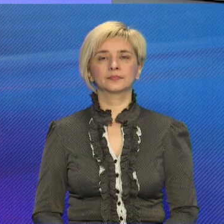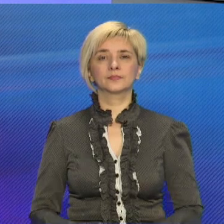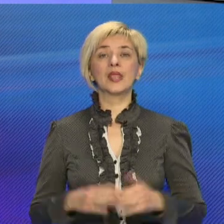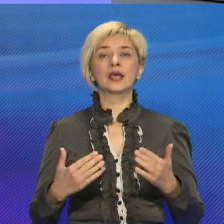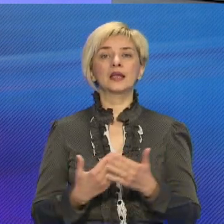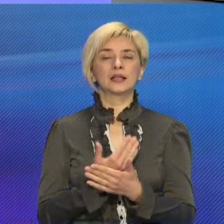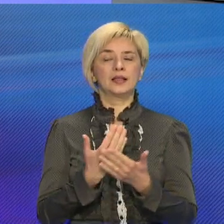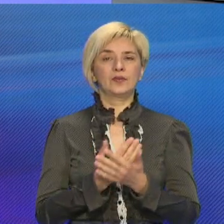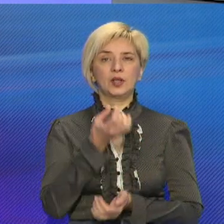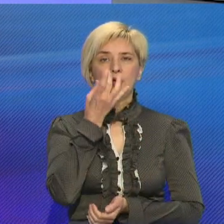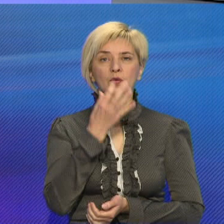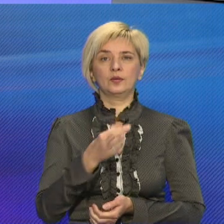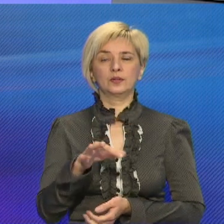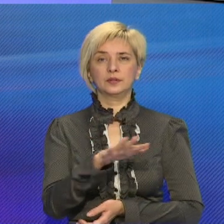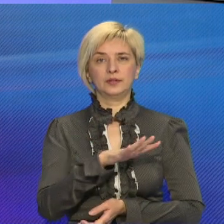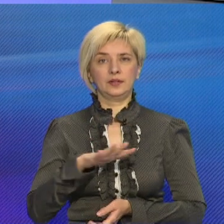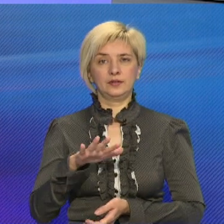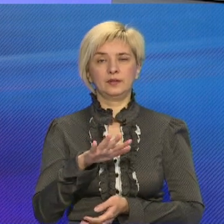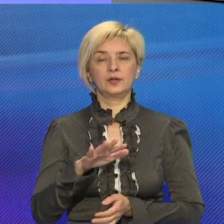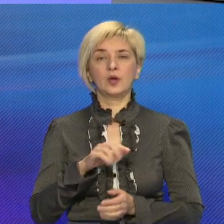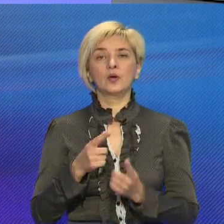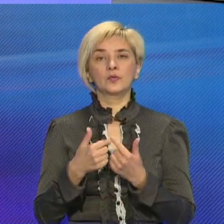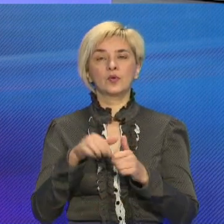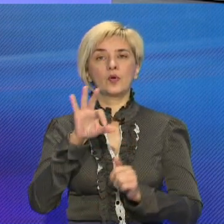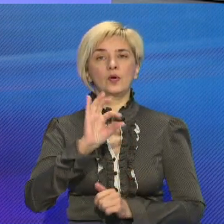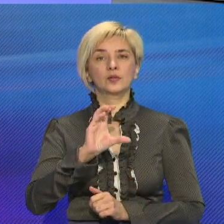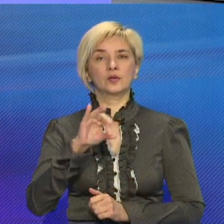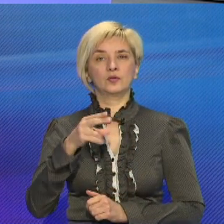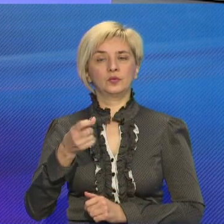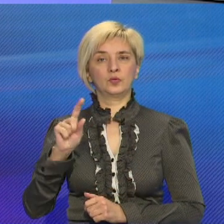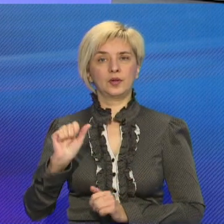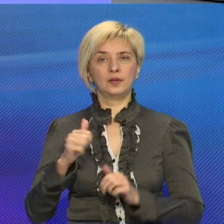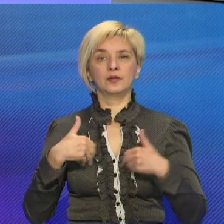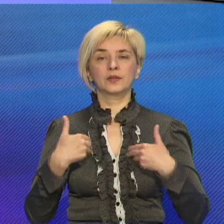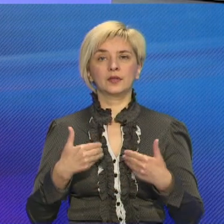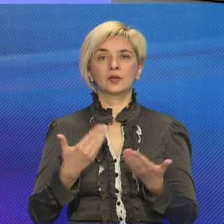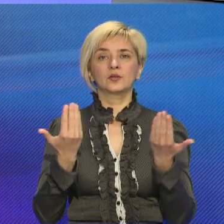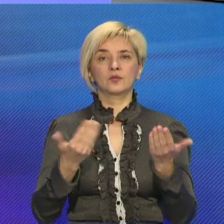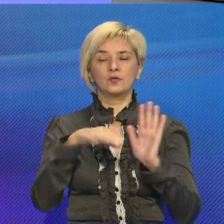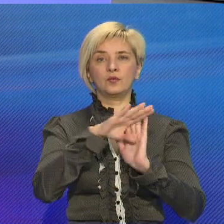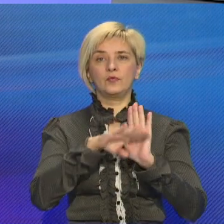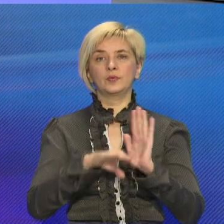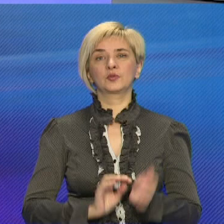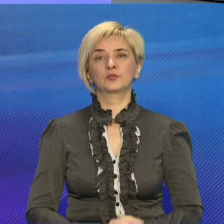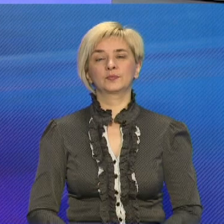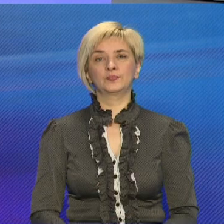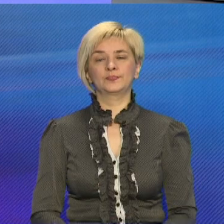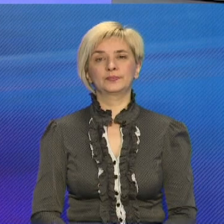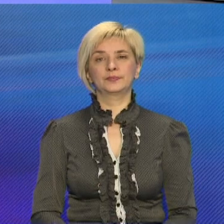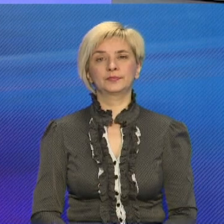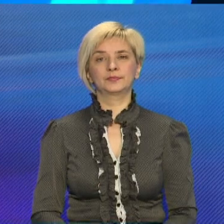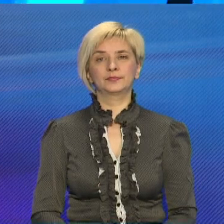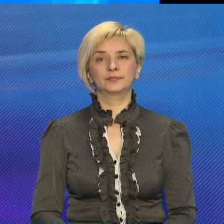У ефіры навіны Гродзенскага рэгіёна. В студыі Олег Саладуха. Вітаю вас. Глядзіце сёння ў выпуску.